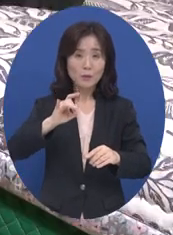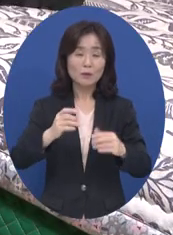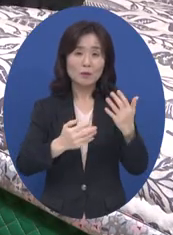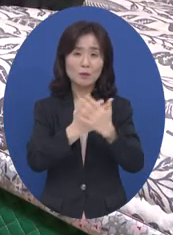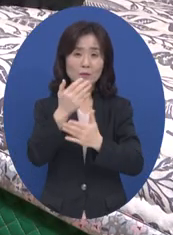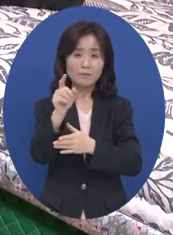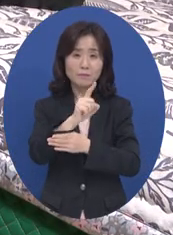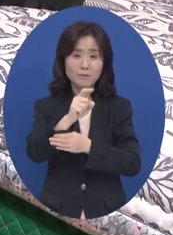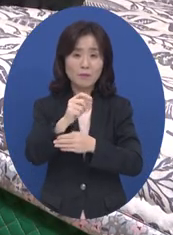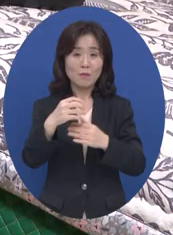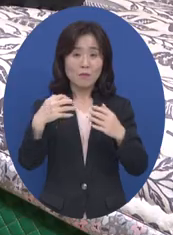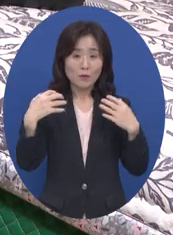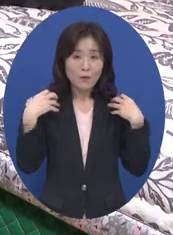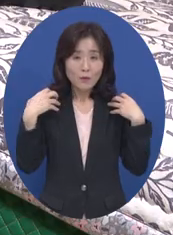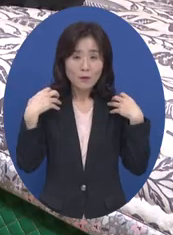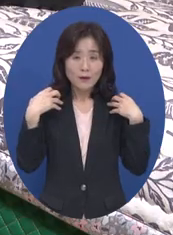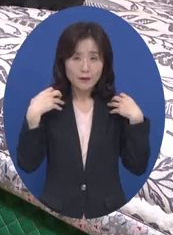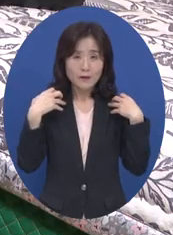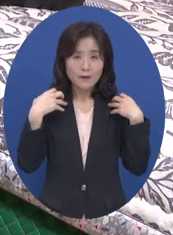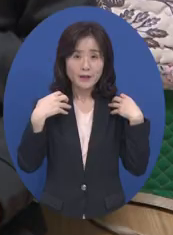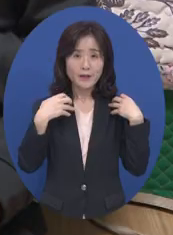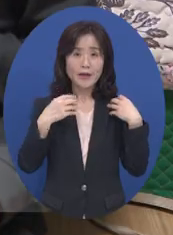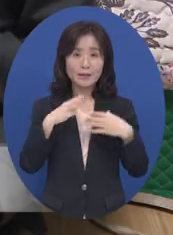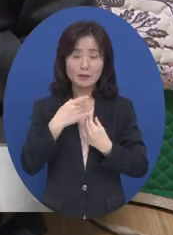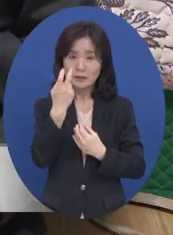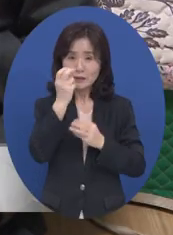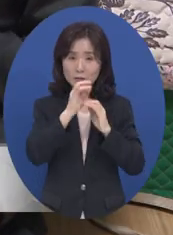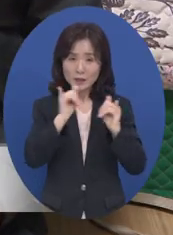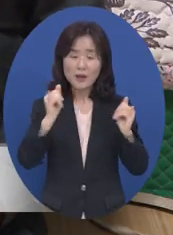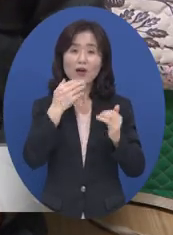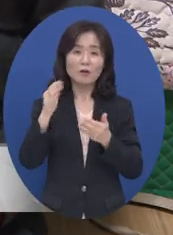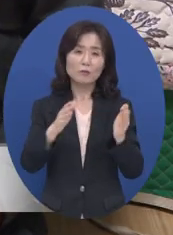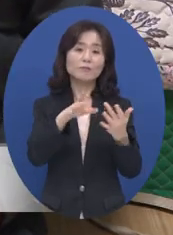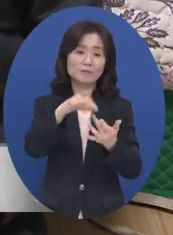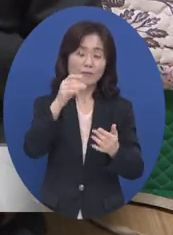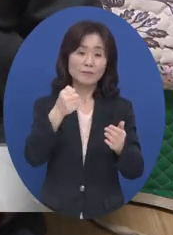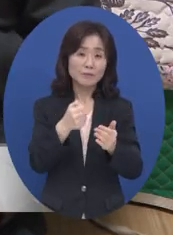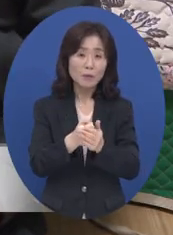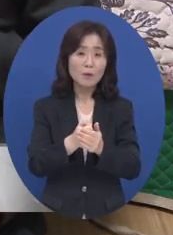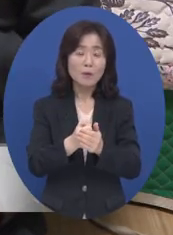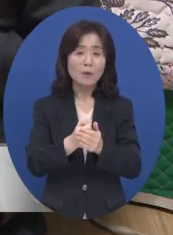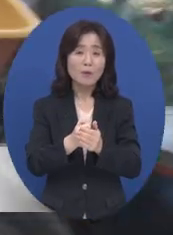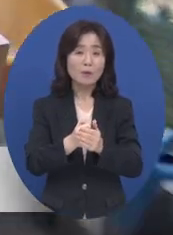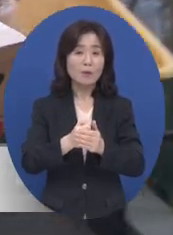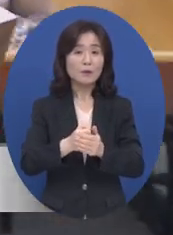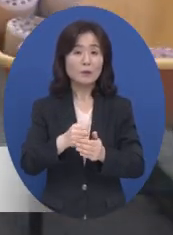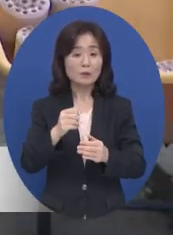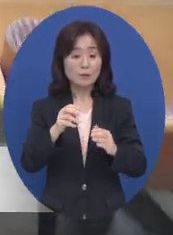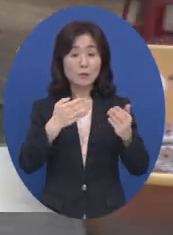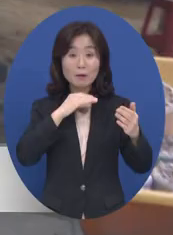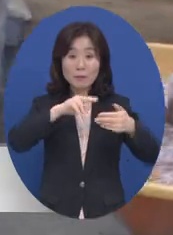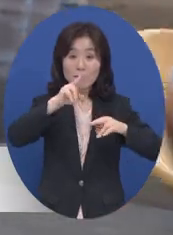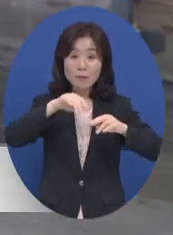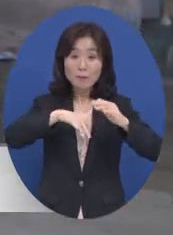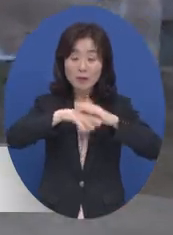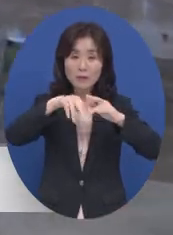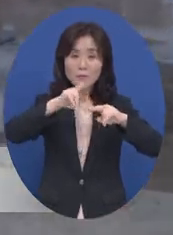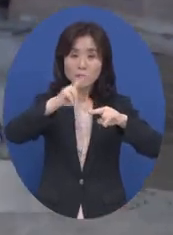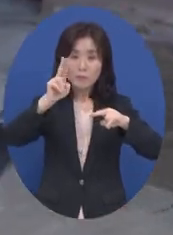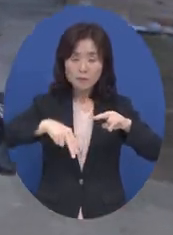실버세대 안전지킴이 사업의 경기도가 선장 또는 퇴직 소방공무원 5명을 선발해 홀몸어르신 600여명을 대상으로